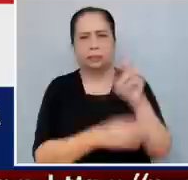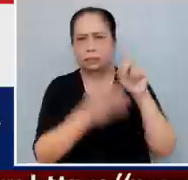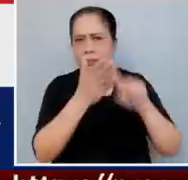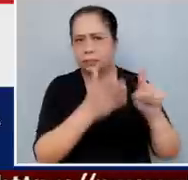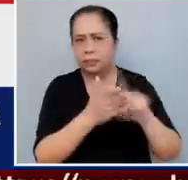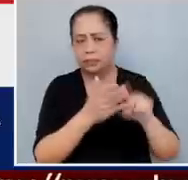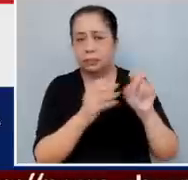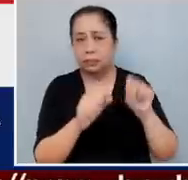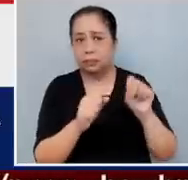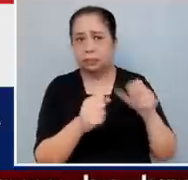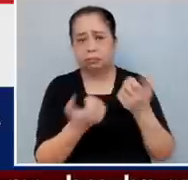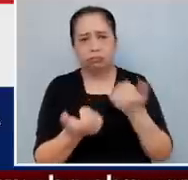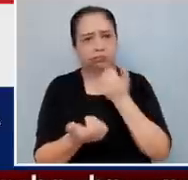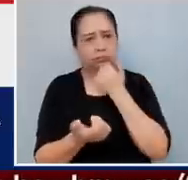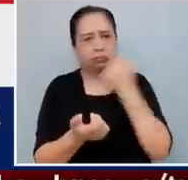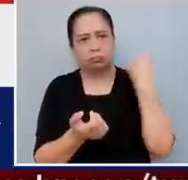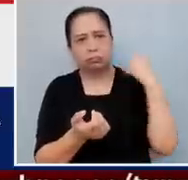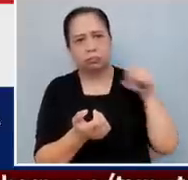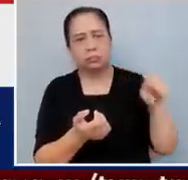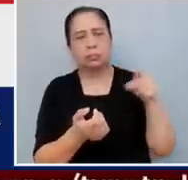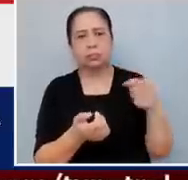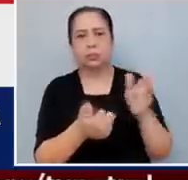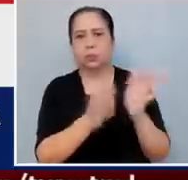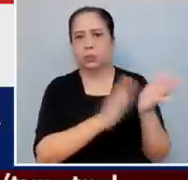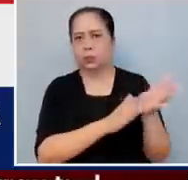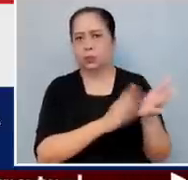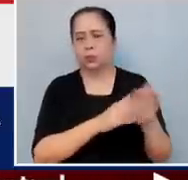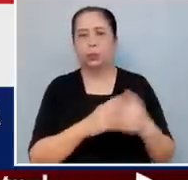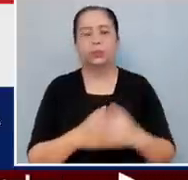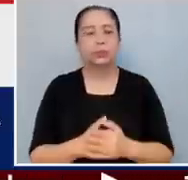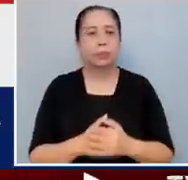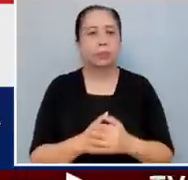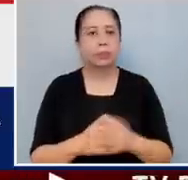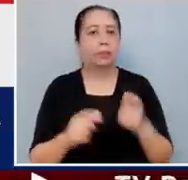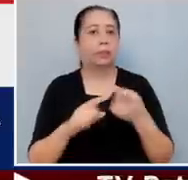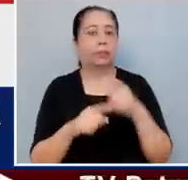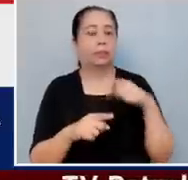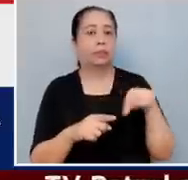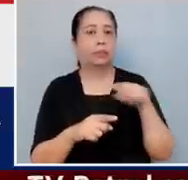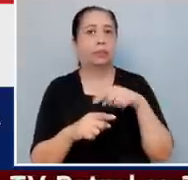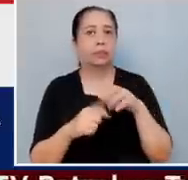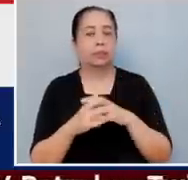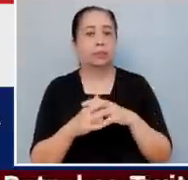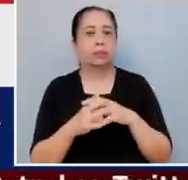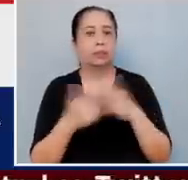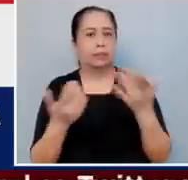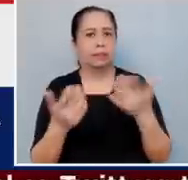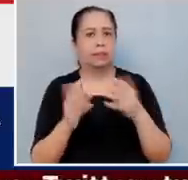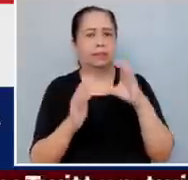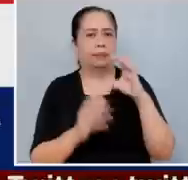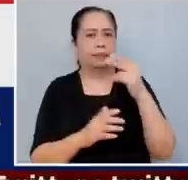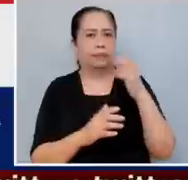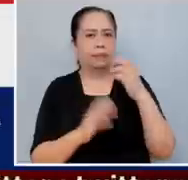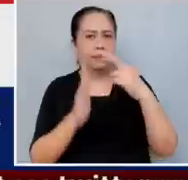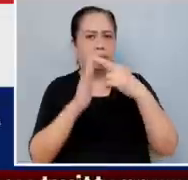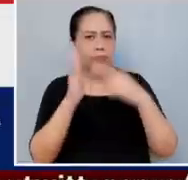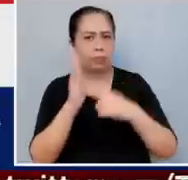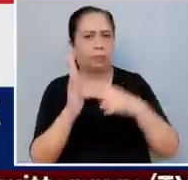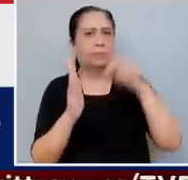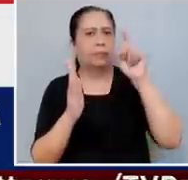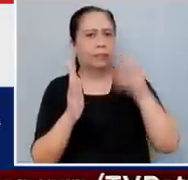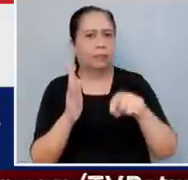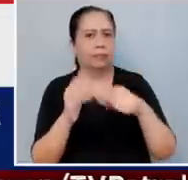may posibleng paglabag ang nasabing eskwelahan. Base umano kasi sa existing CHED rules, dapat